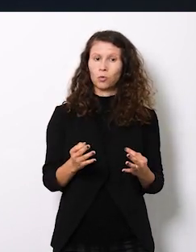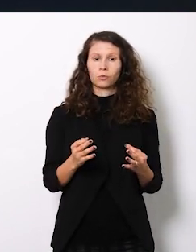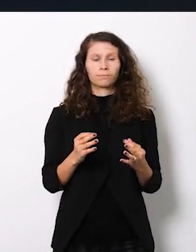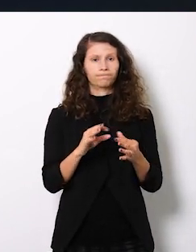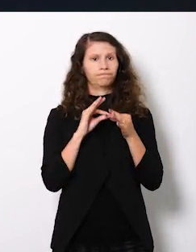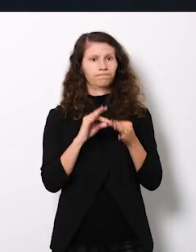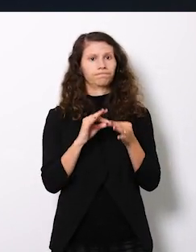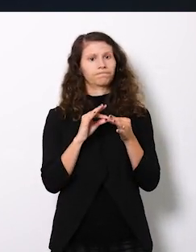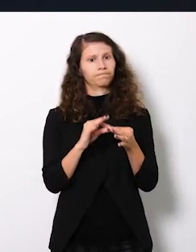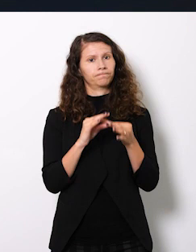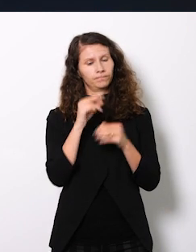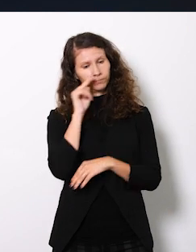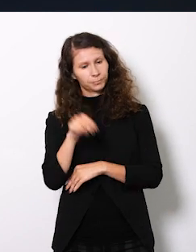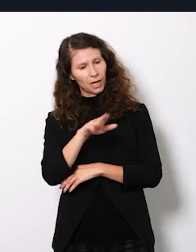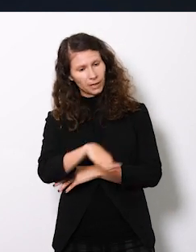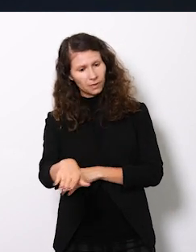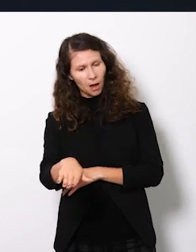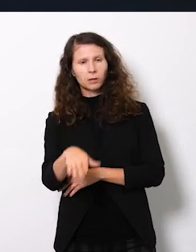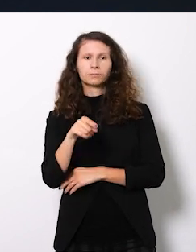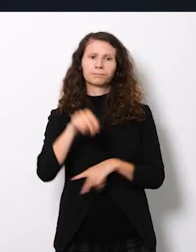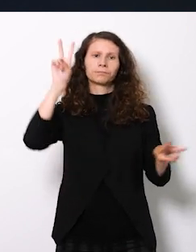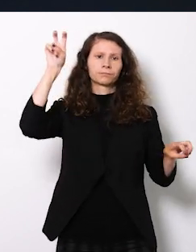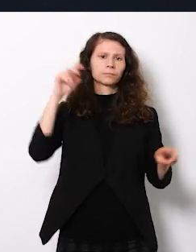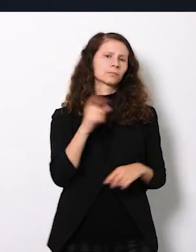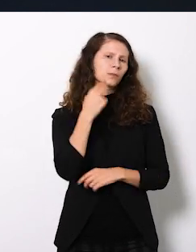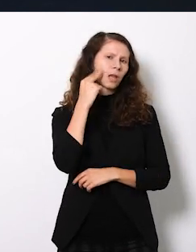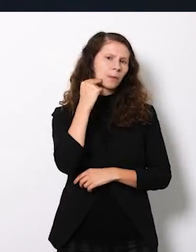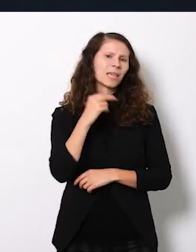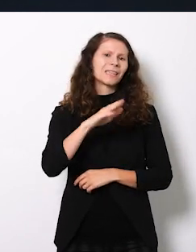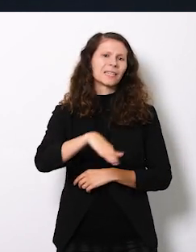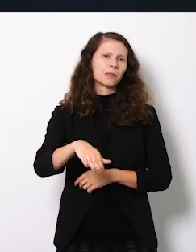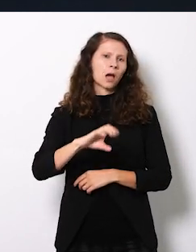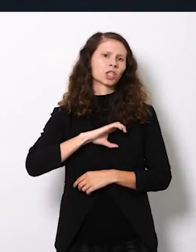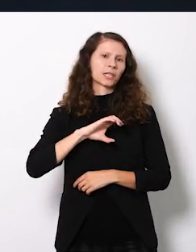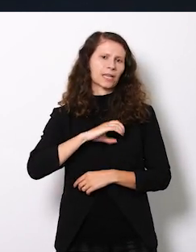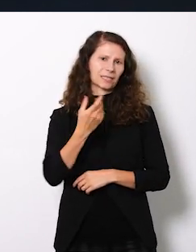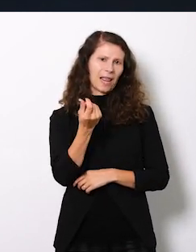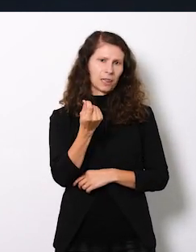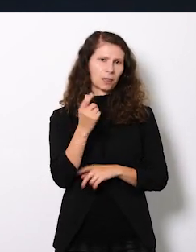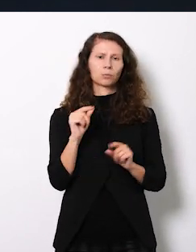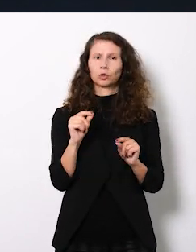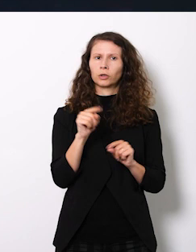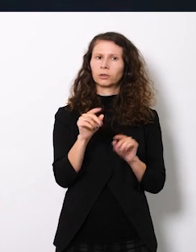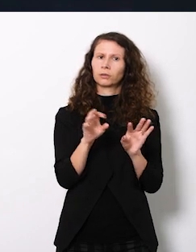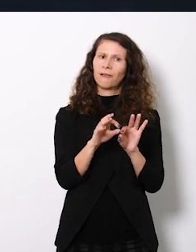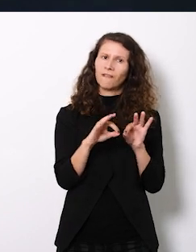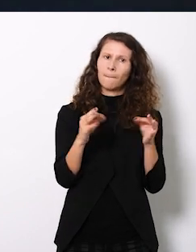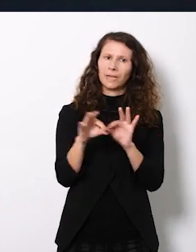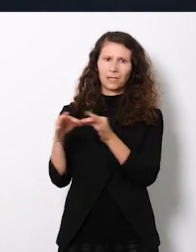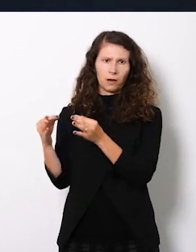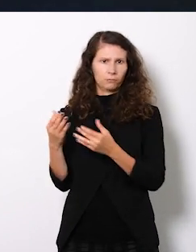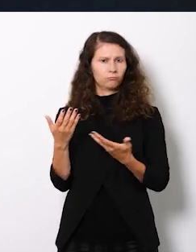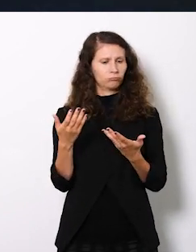auf die Kinder etwas, was wir Kinderchancengeld nennen, um in den Familien, wo